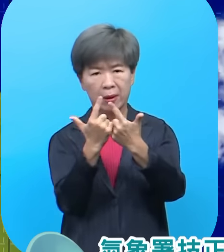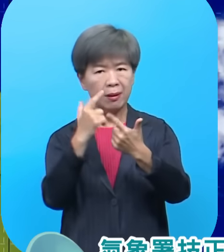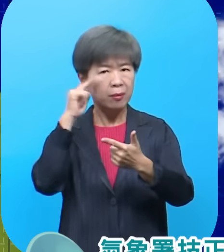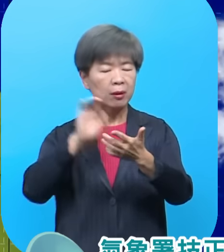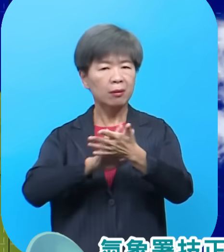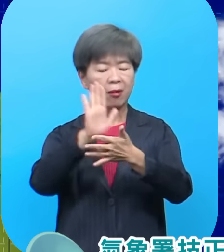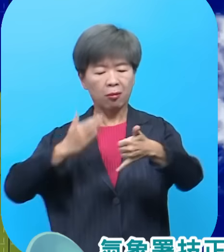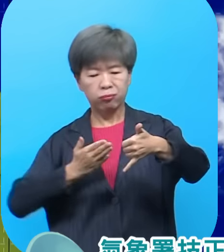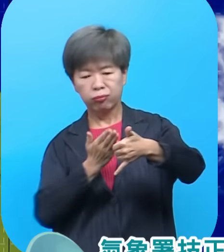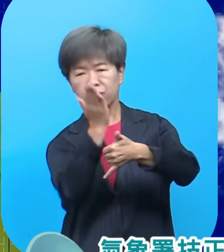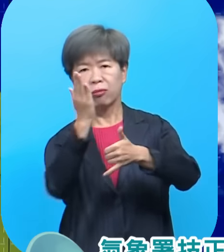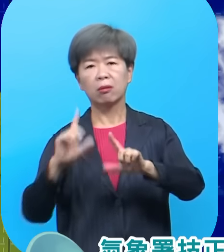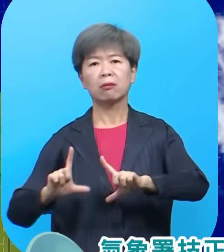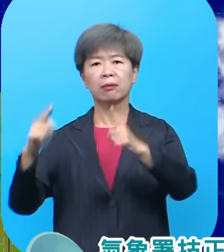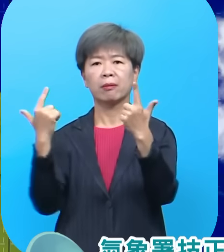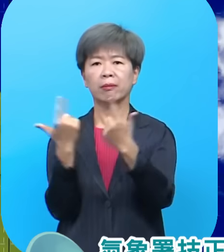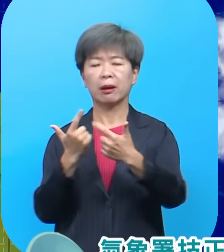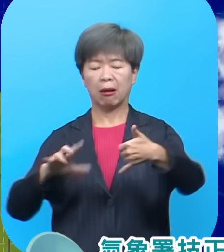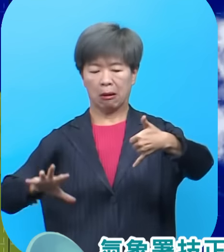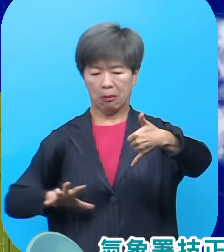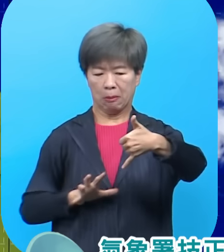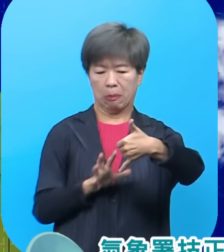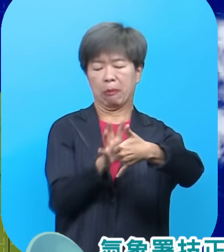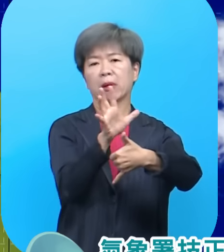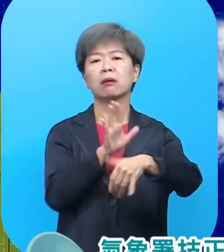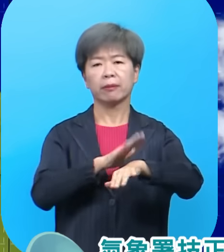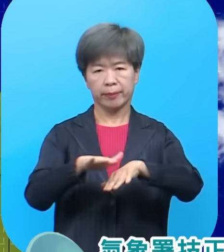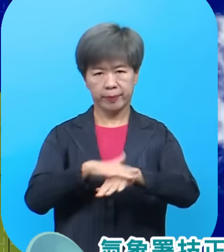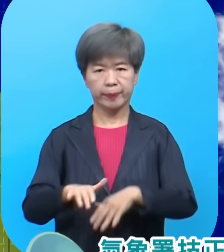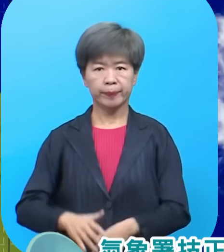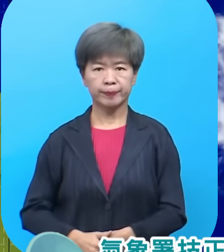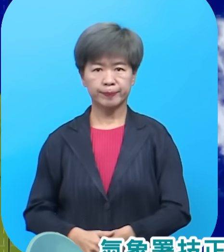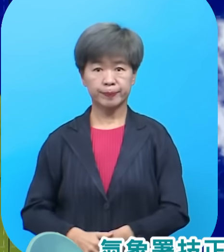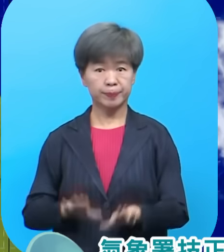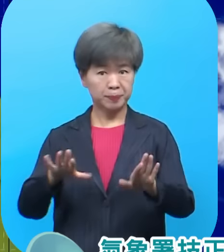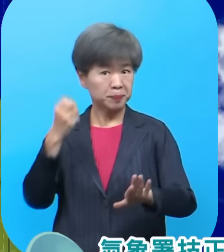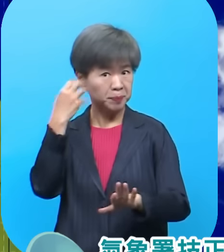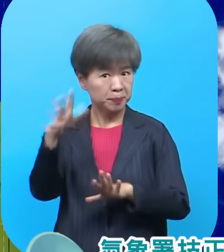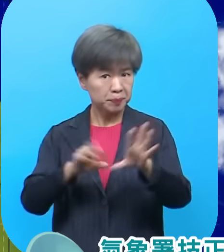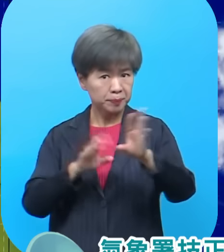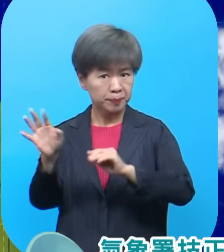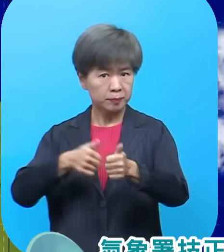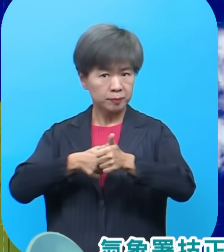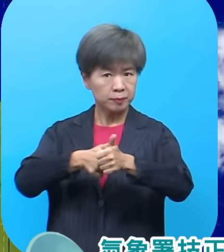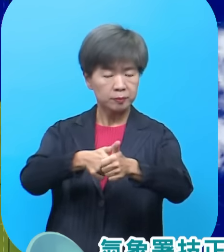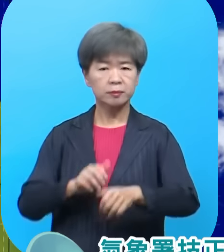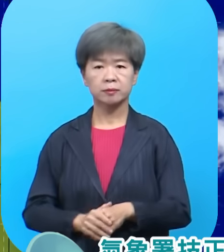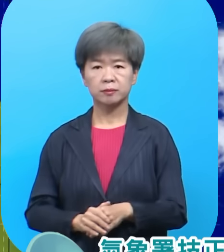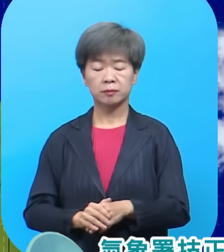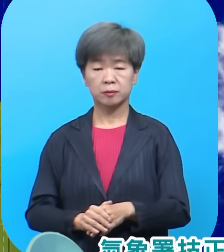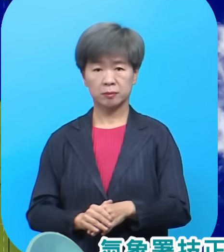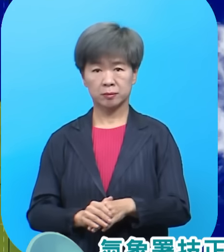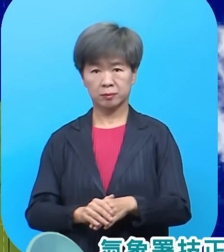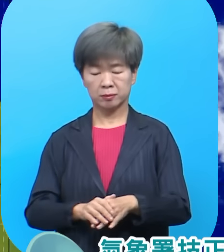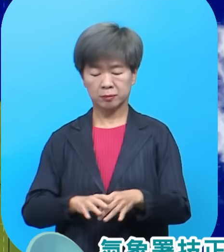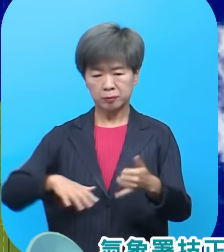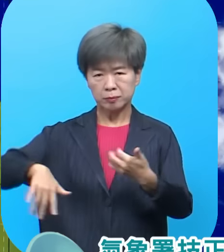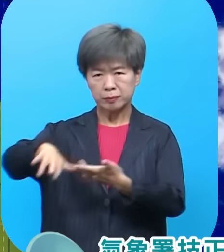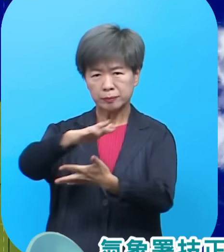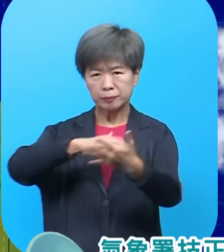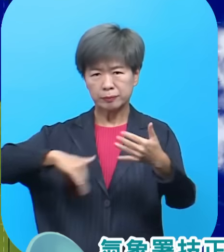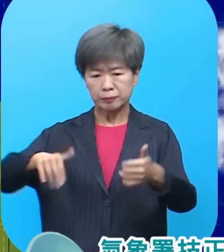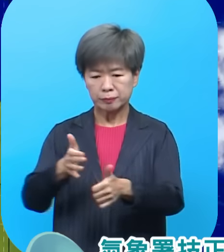之后直接侵袭影响我们。我们从最新资料看到，台风中心其实在过去整个台